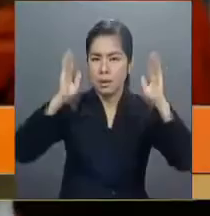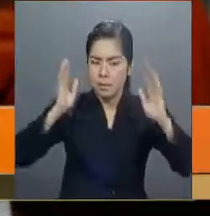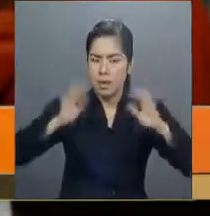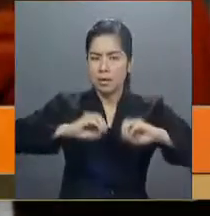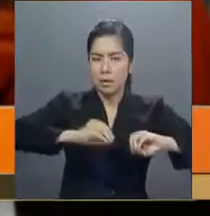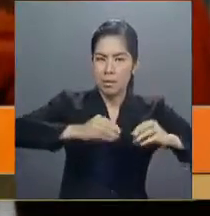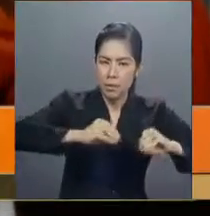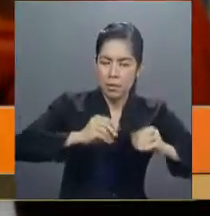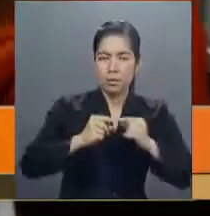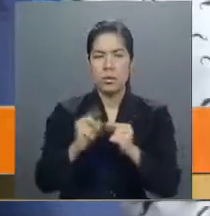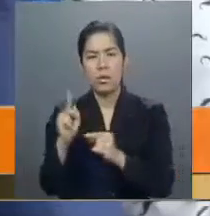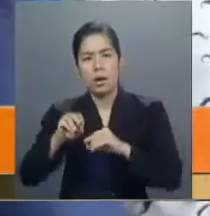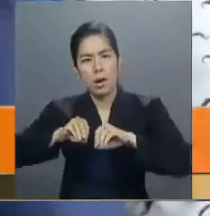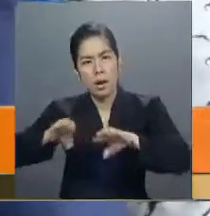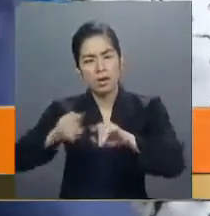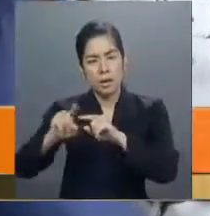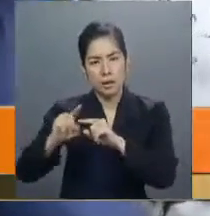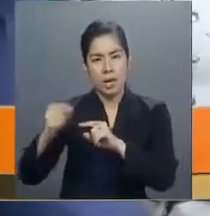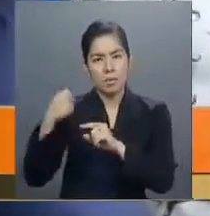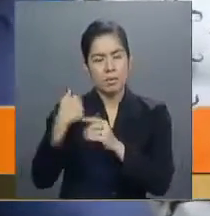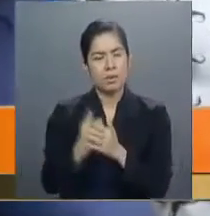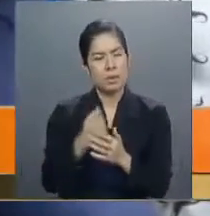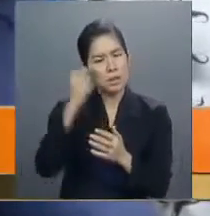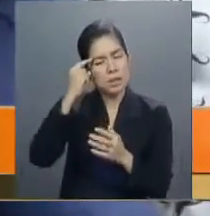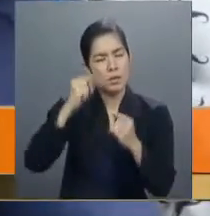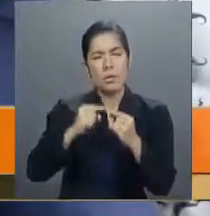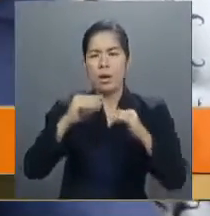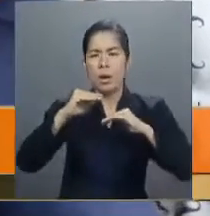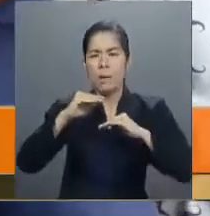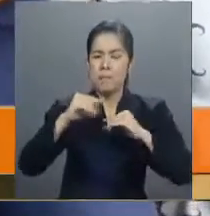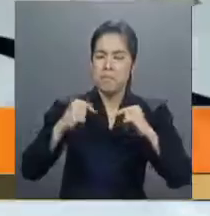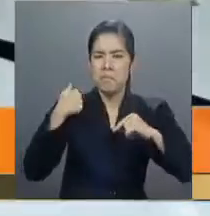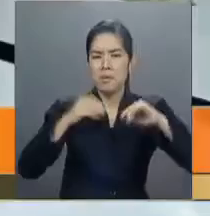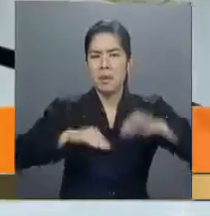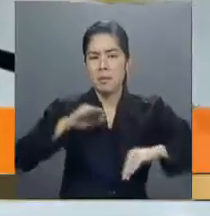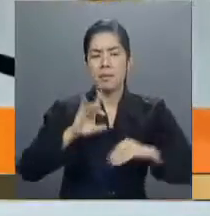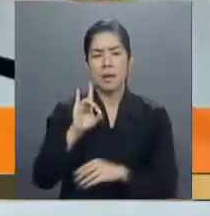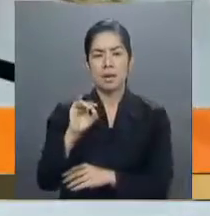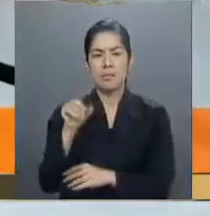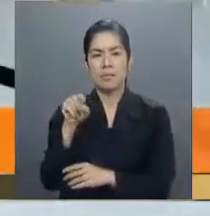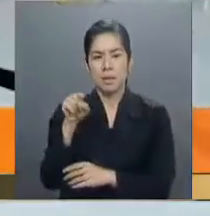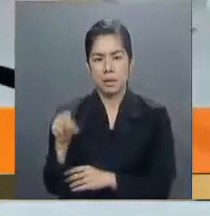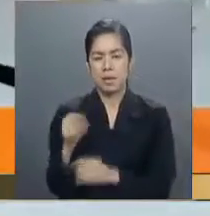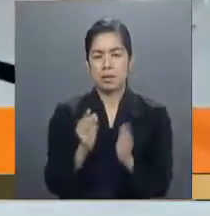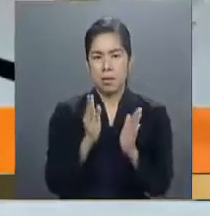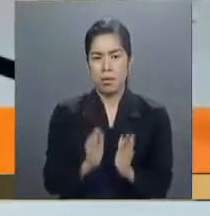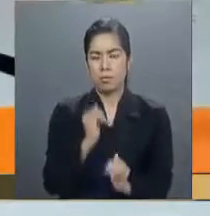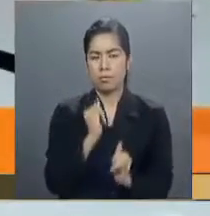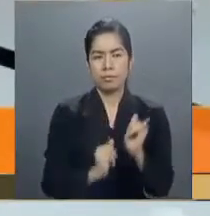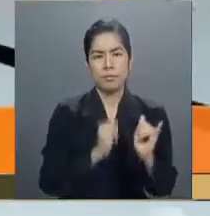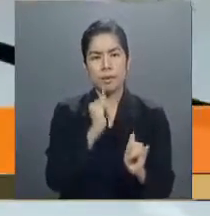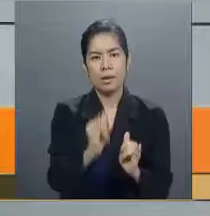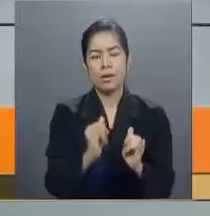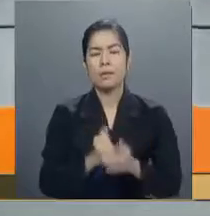อกระจายข่าวตั้งเป้าผู้มาใช้สิทธิ์ไม่ต่ำกว่าร้อยละ80ค่ะส่วนที่จังหวัดพิษณุโล